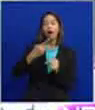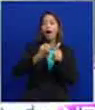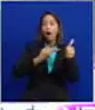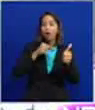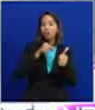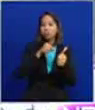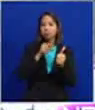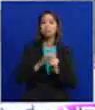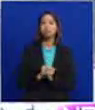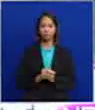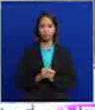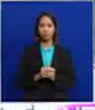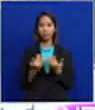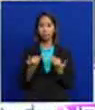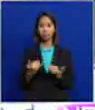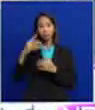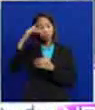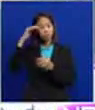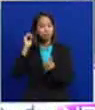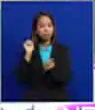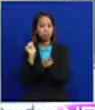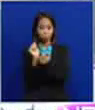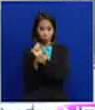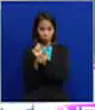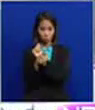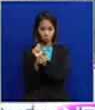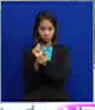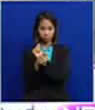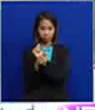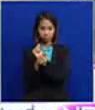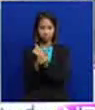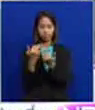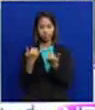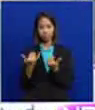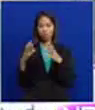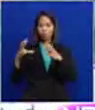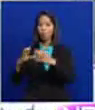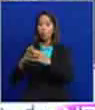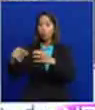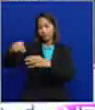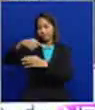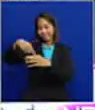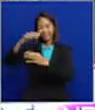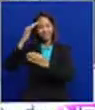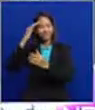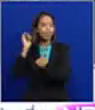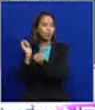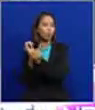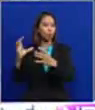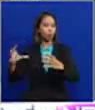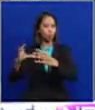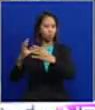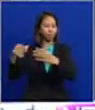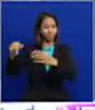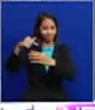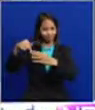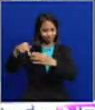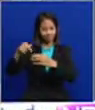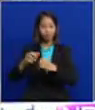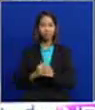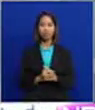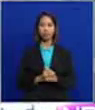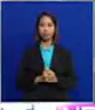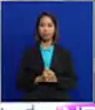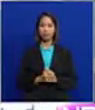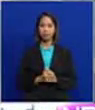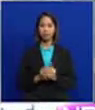ลตำรวจเอกพงศพัฒน์พงษ์เจริญรองผู้บัญชาการตำรวจแห่งชาติพร้อมด้วยพลตำรวจโทชัยวัฒน์เกตวรชัยผู้บัญชาการต